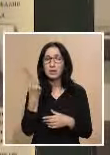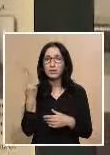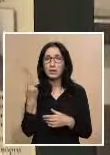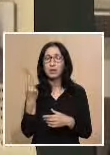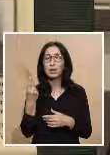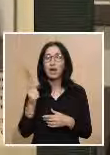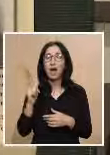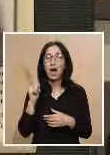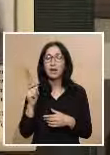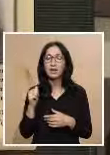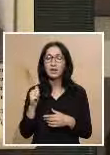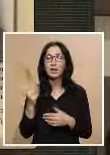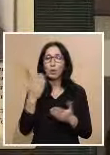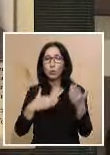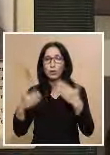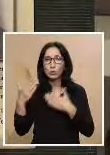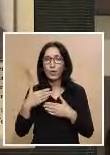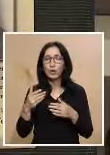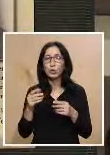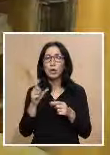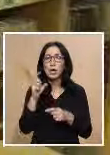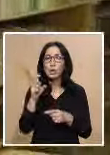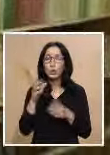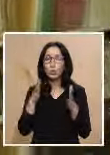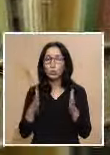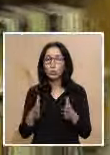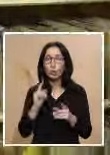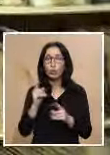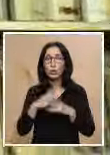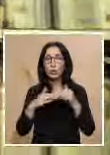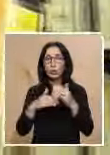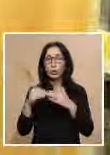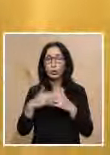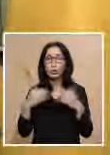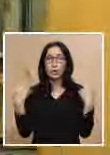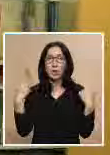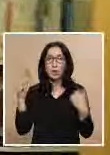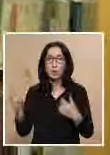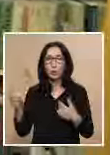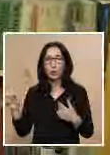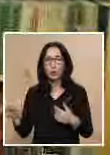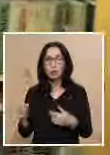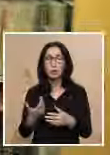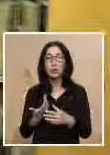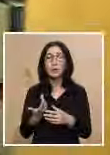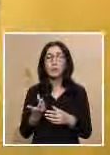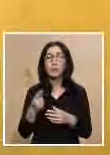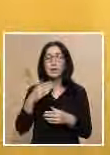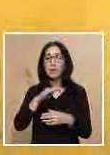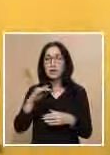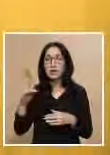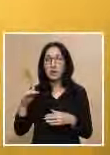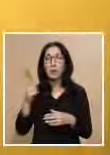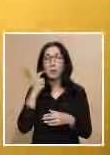единствената акредитирана образователна структура, която подготвя студенти в образователна и квалификационна